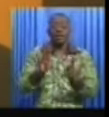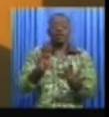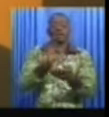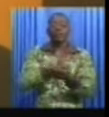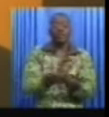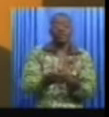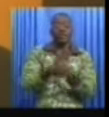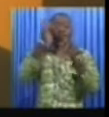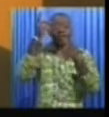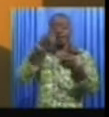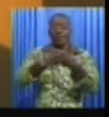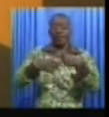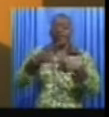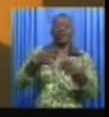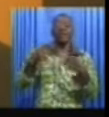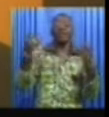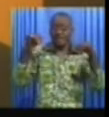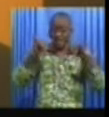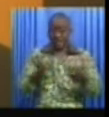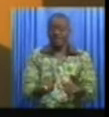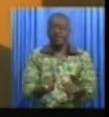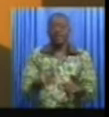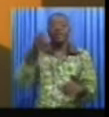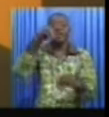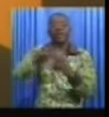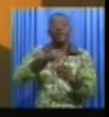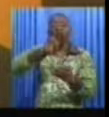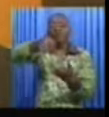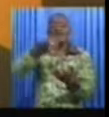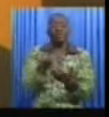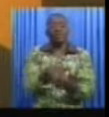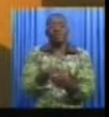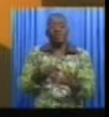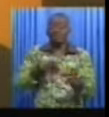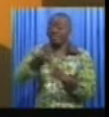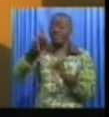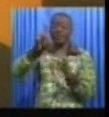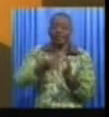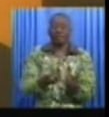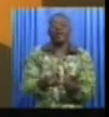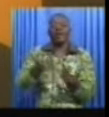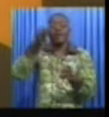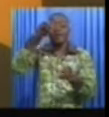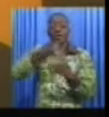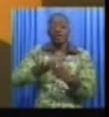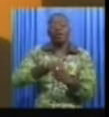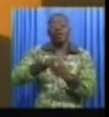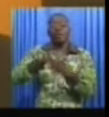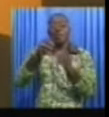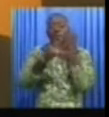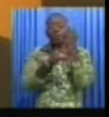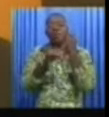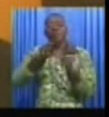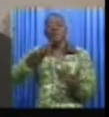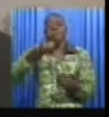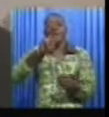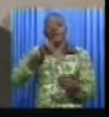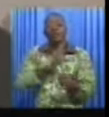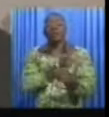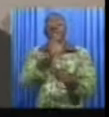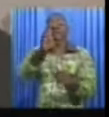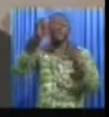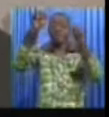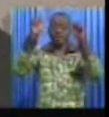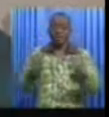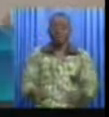burkinabés de pouvoir venir séjourner dans un milieu professionnel au niveau du Maroc, ça permet donc le renforcement des capacités.